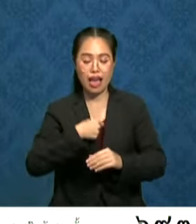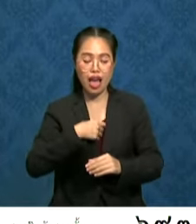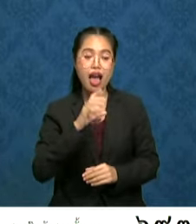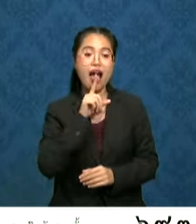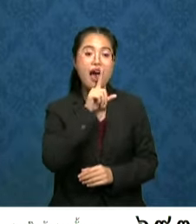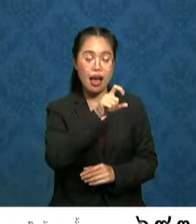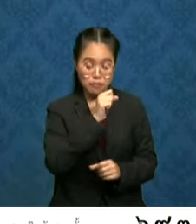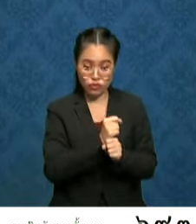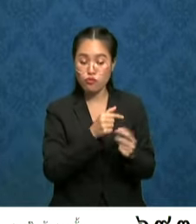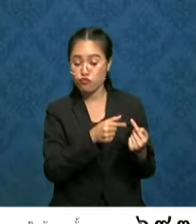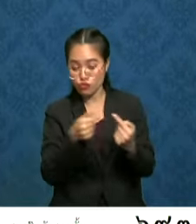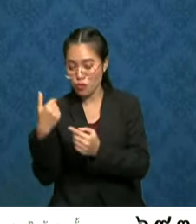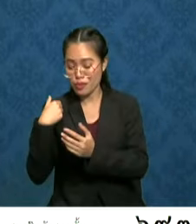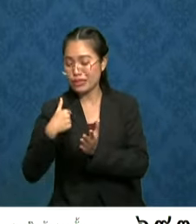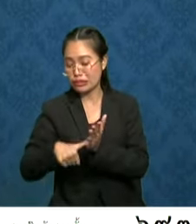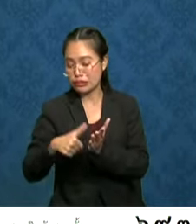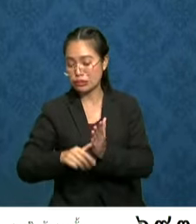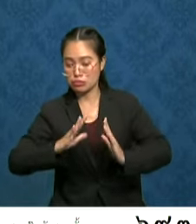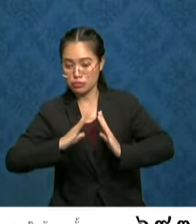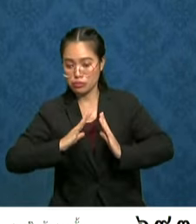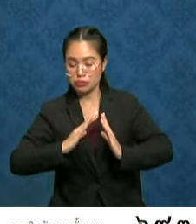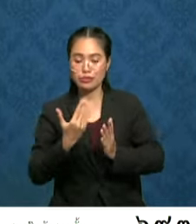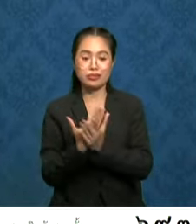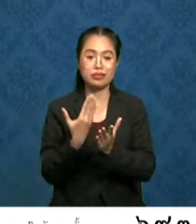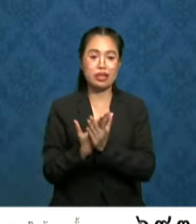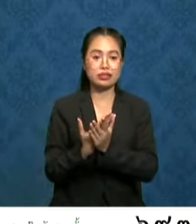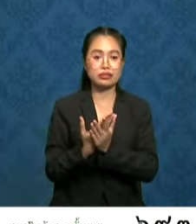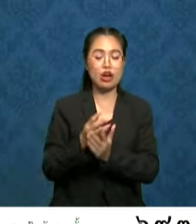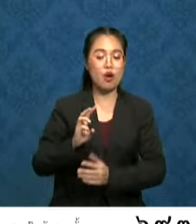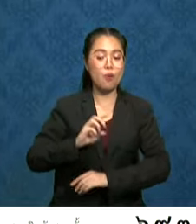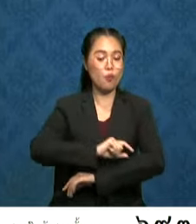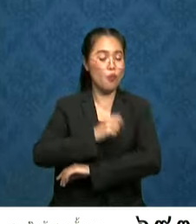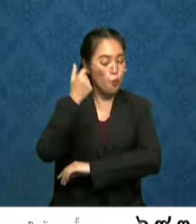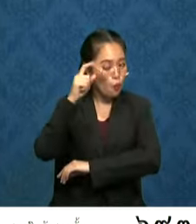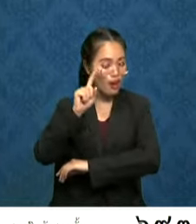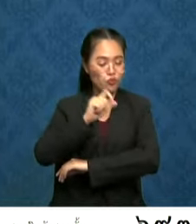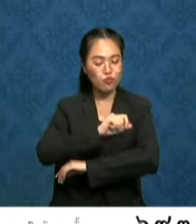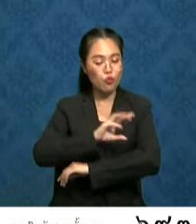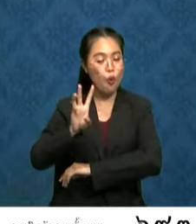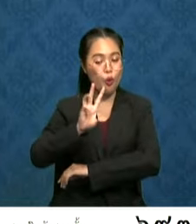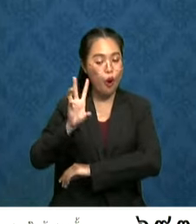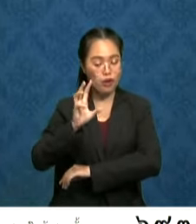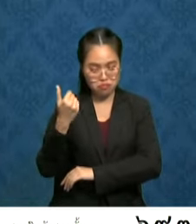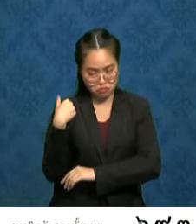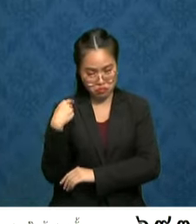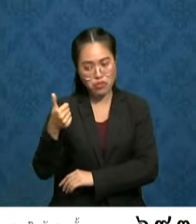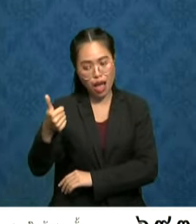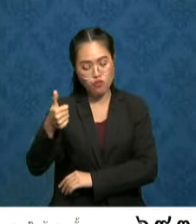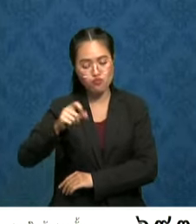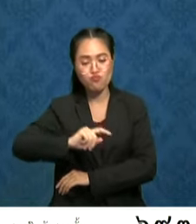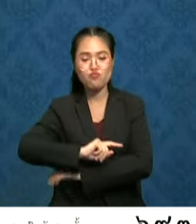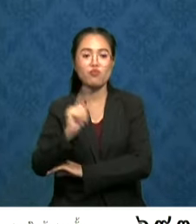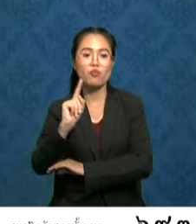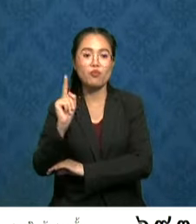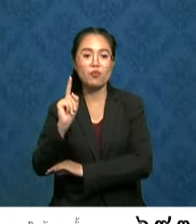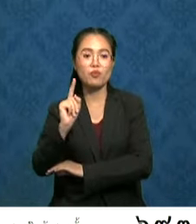ค่ะว่ายังจะทำต่ออยู่หรือไม่ค่าแรงขั้นต่ำหายค่ะหายหายไปเลยค่ะก็ยังไม่รู้ว่า 600นี่จะได้เมื่อไหร่ซึ่งขึ้น